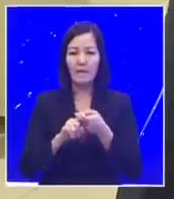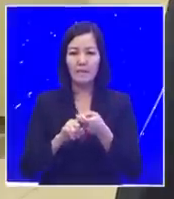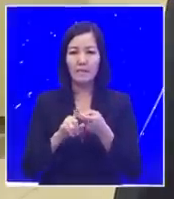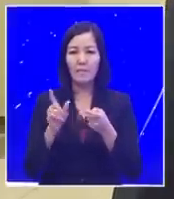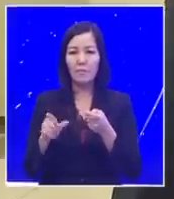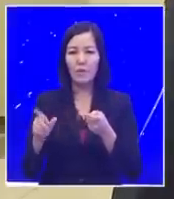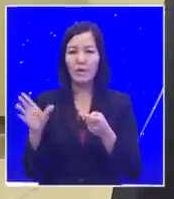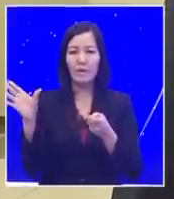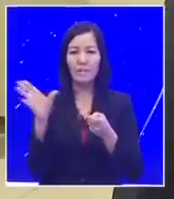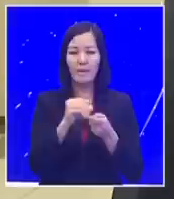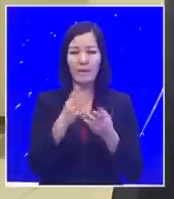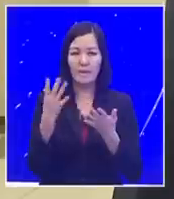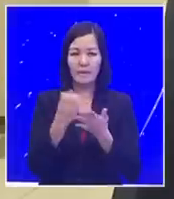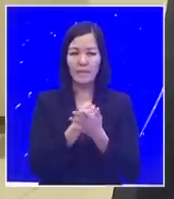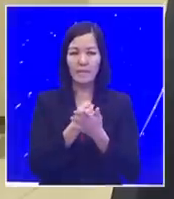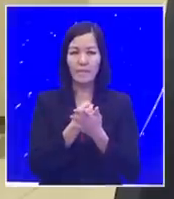адамдардың барлығы табылып, олар